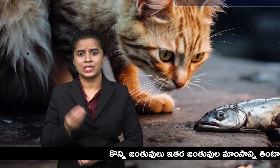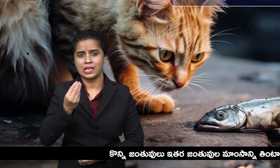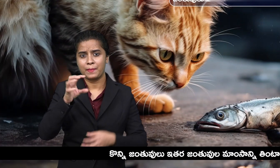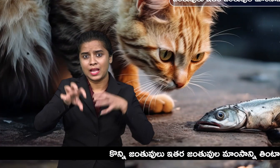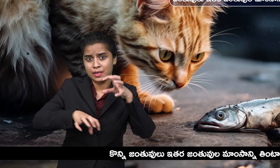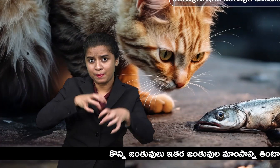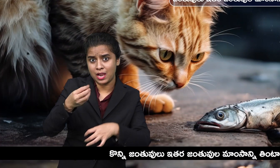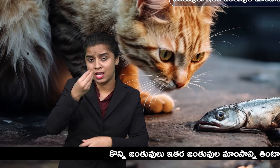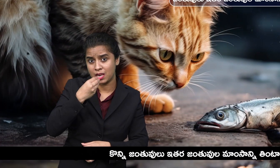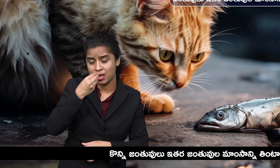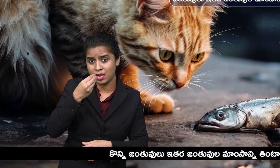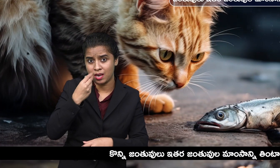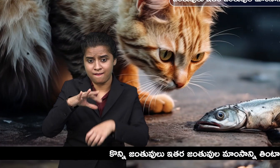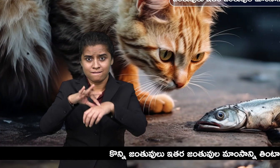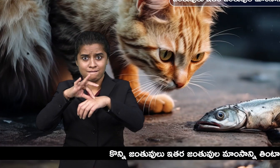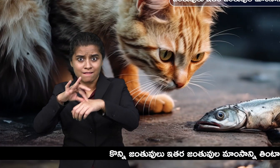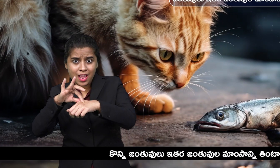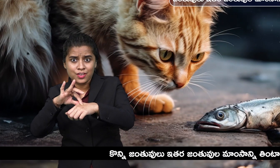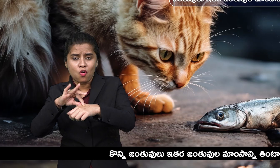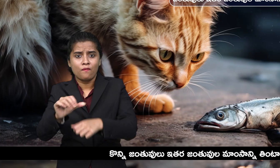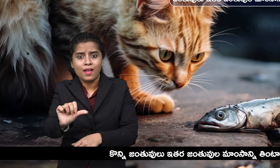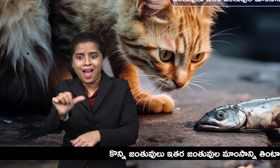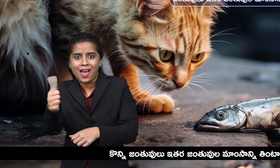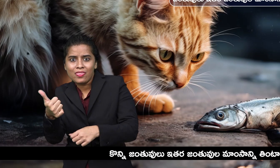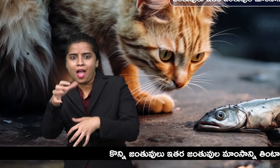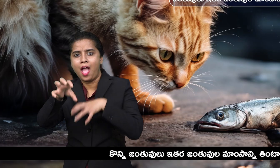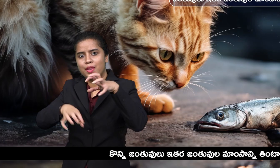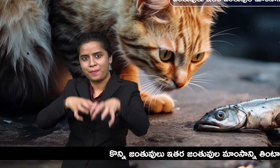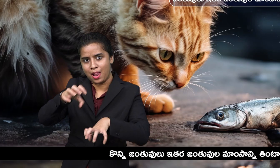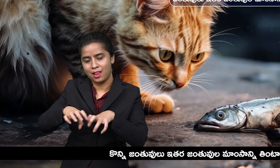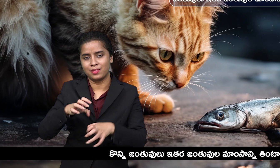కొన్ని జంతువులు ఇతర జంతువుల మాంసాన్ని తింటాయి.